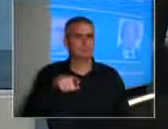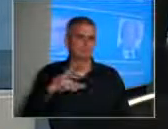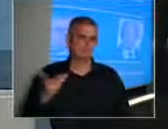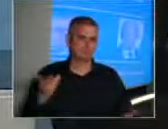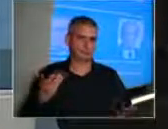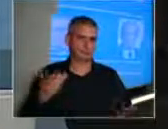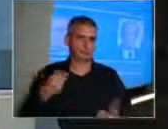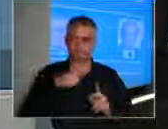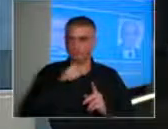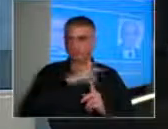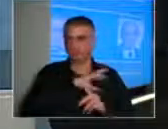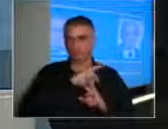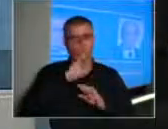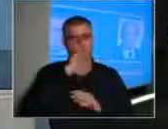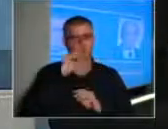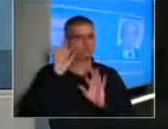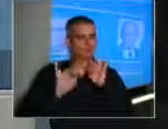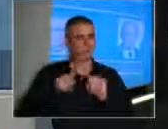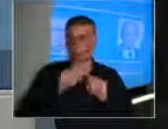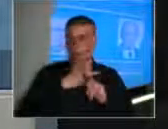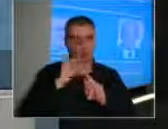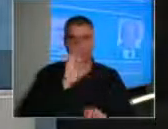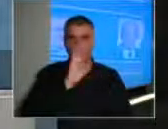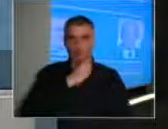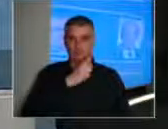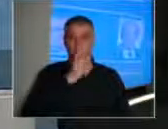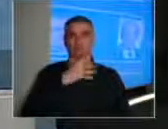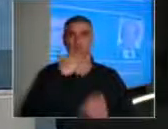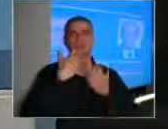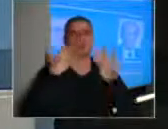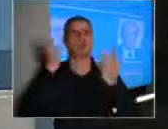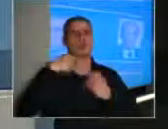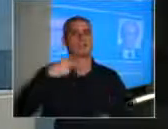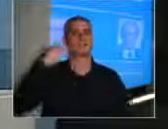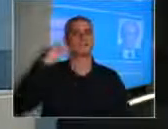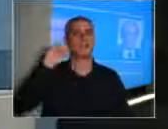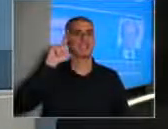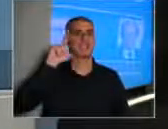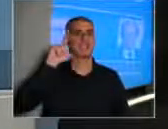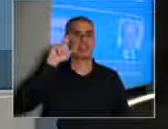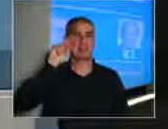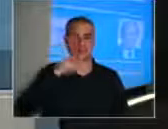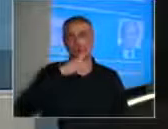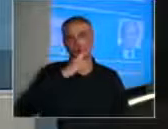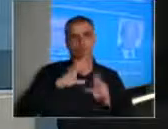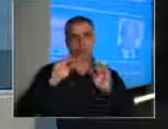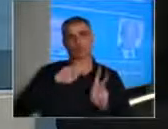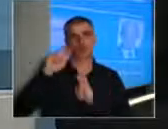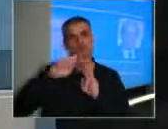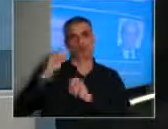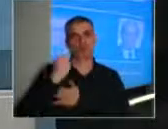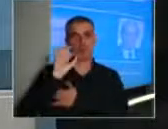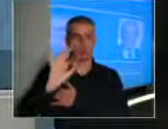הכוונת כרגע לא רק של נתניהו, הרי הסיפור הגדול בעצם היה פייגלין, שהוא התחיל לשתות לכם